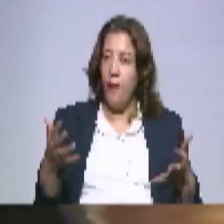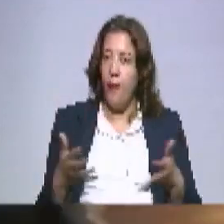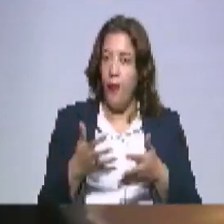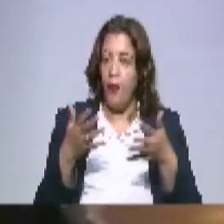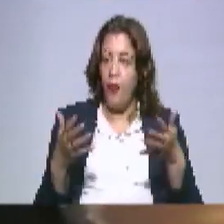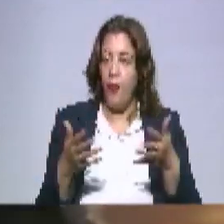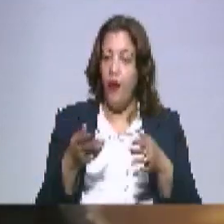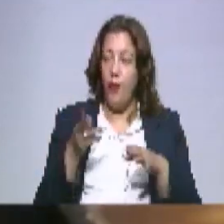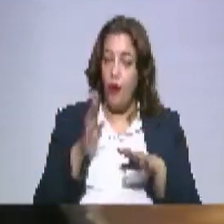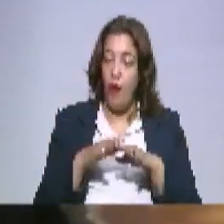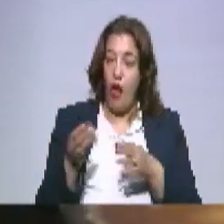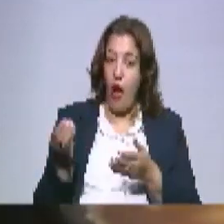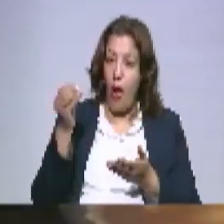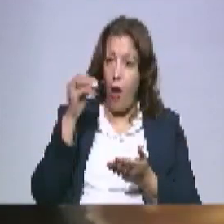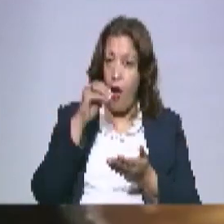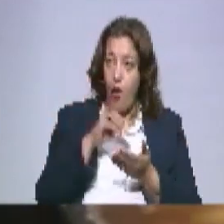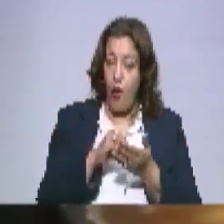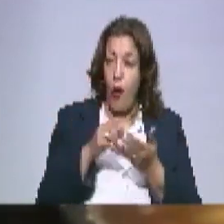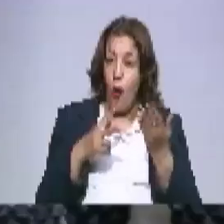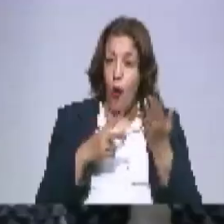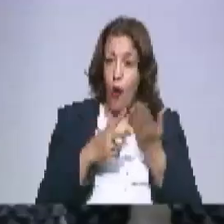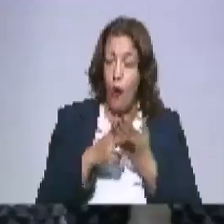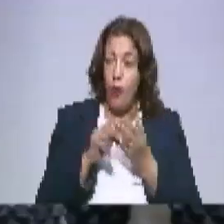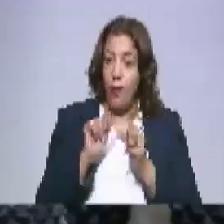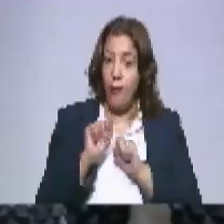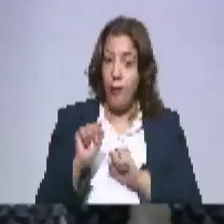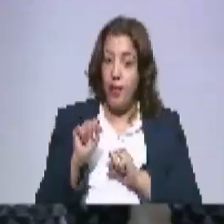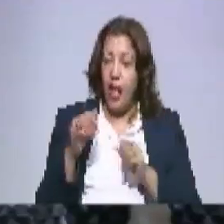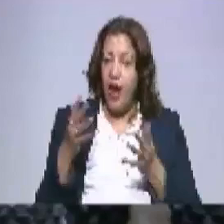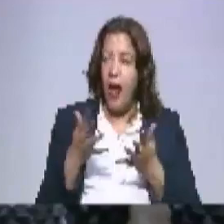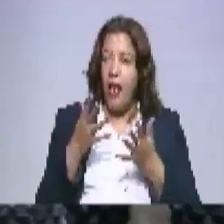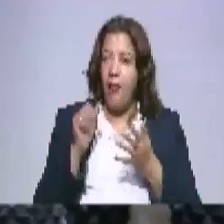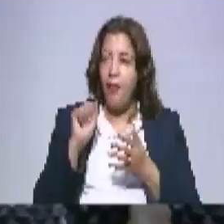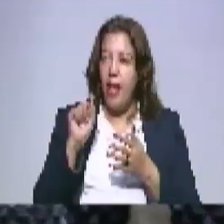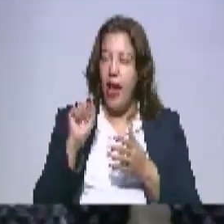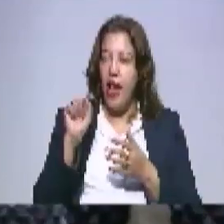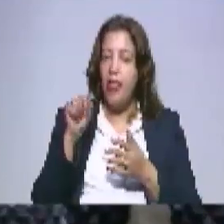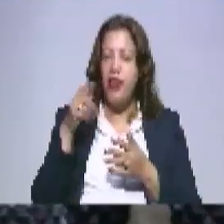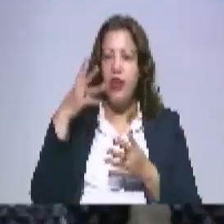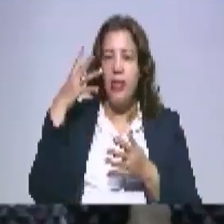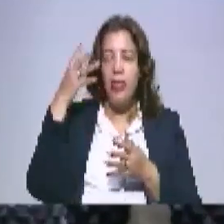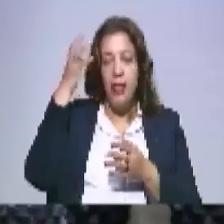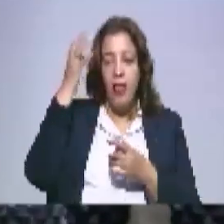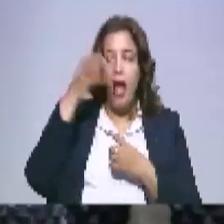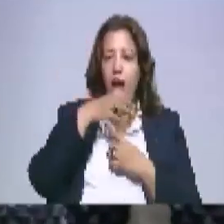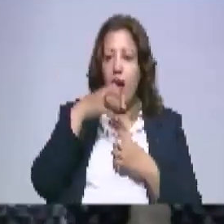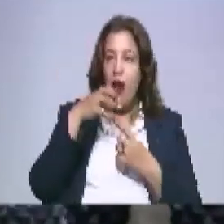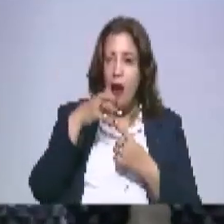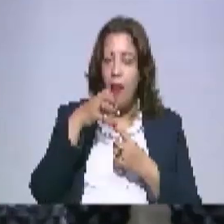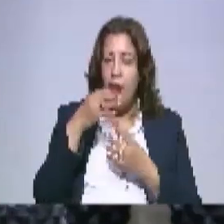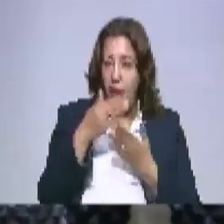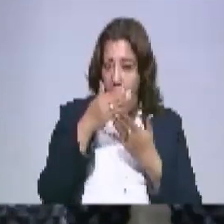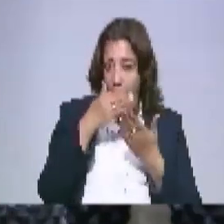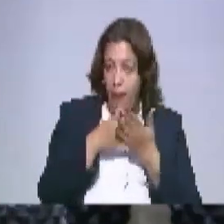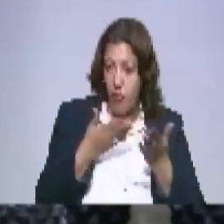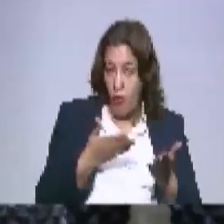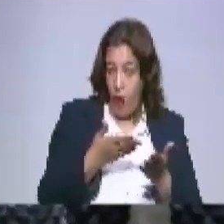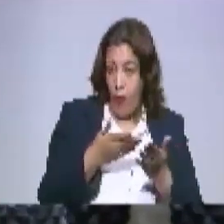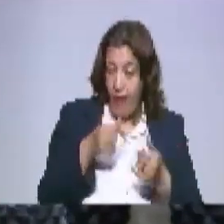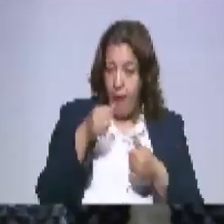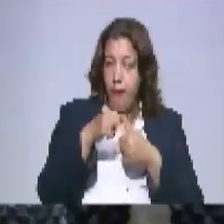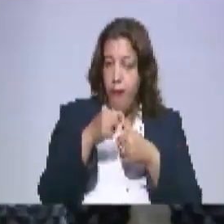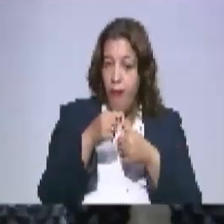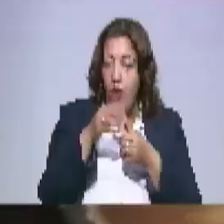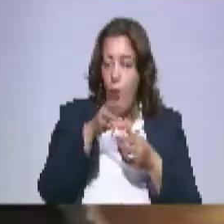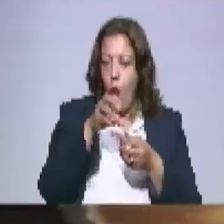ضفت في المسقعه جزء من الخلطه بتاعه القرنبيط. ايوه صح. تمام كده، تمام،